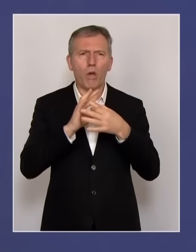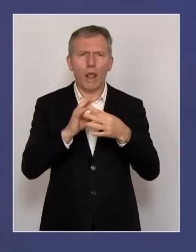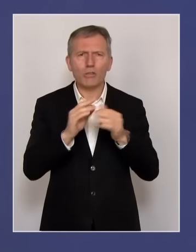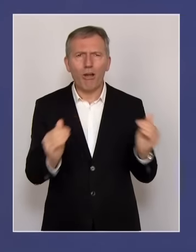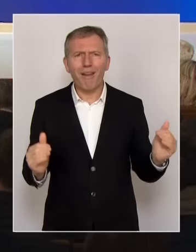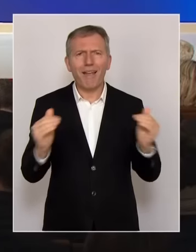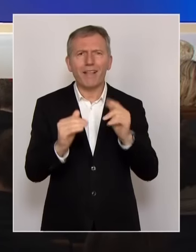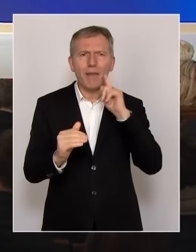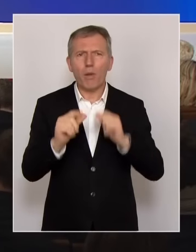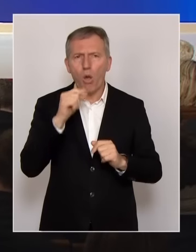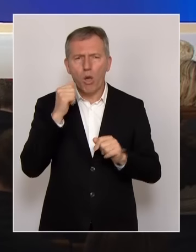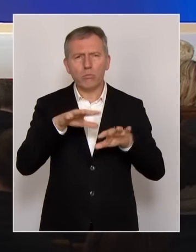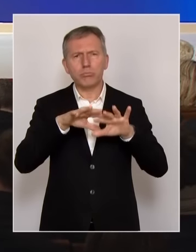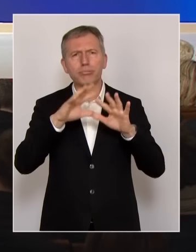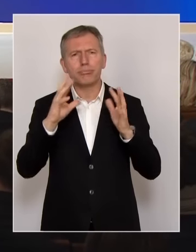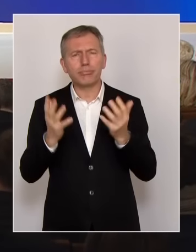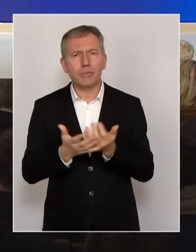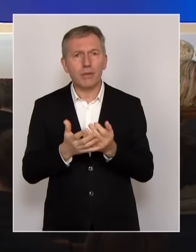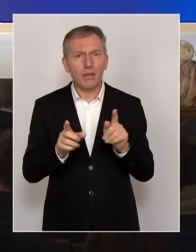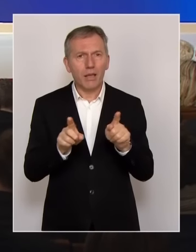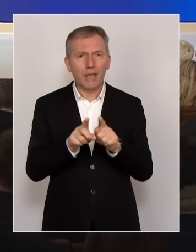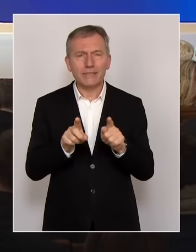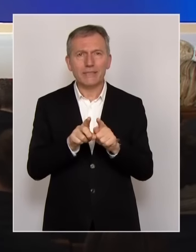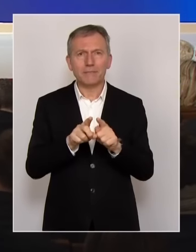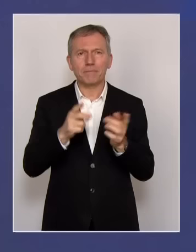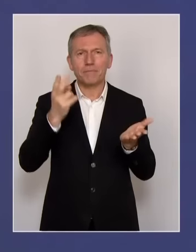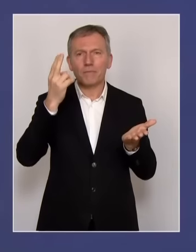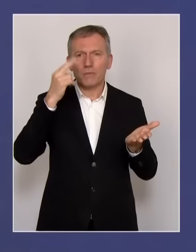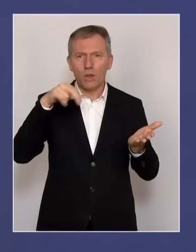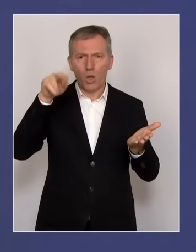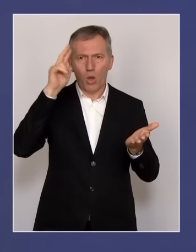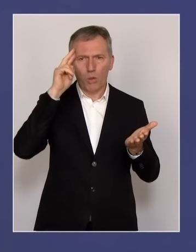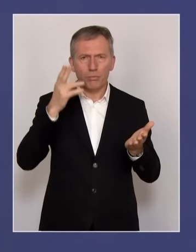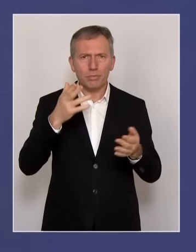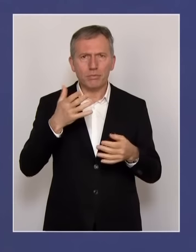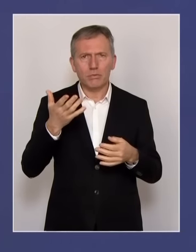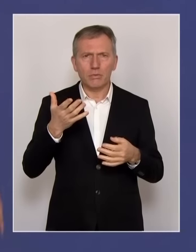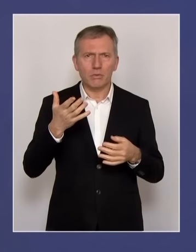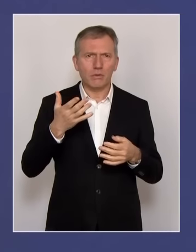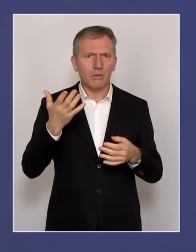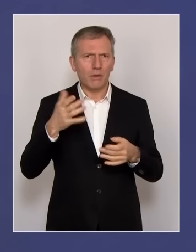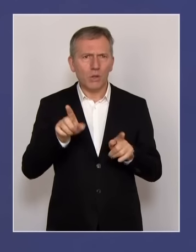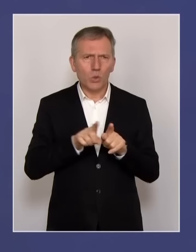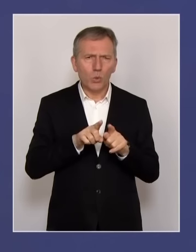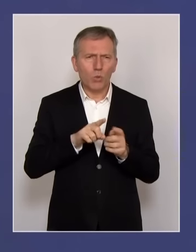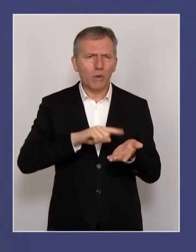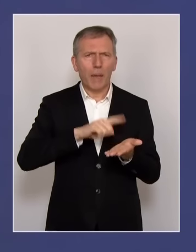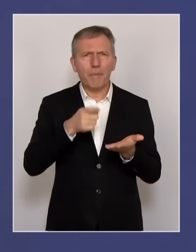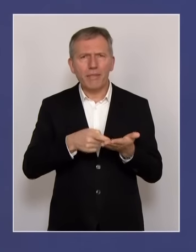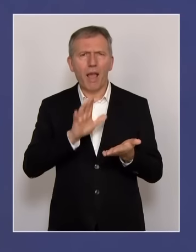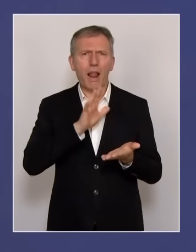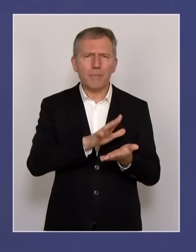que j'évoquais mais c'est en effet cette Europe des cafés de nos capitales qui sont autant de panamcestes